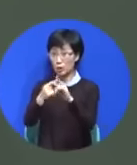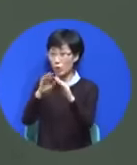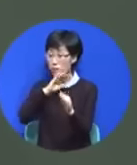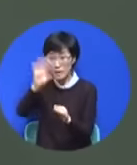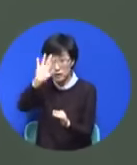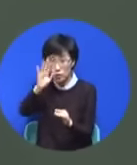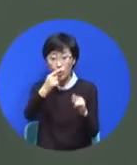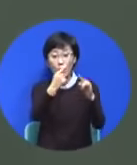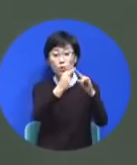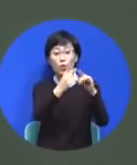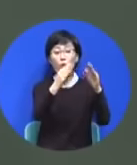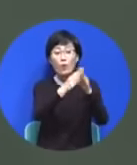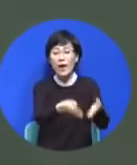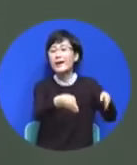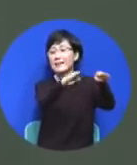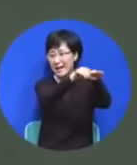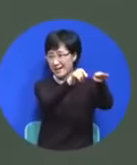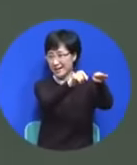교당이에요